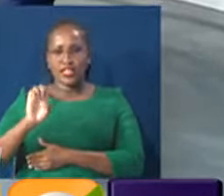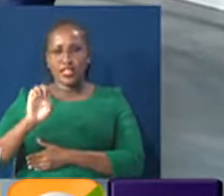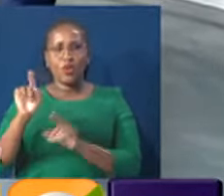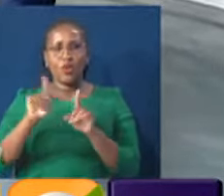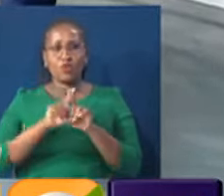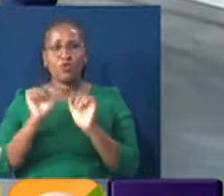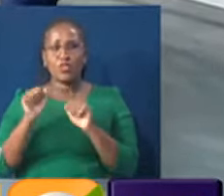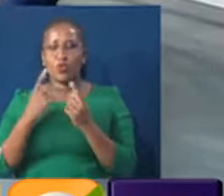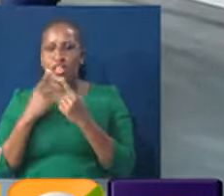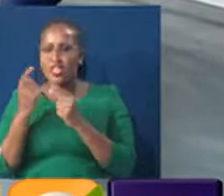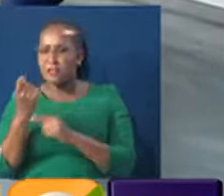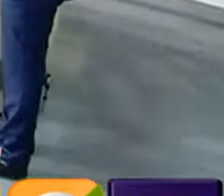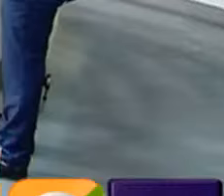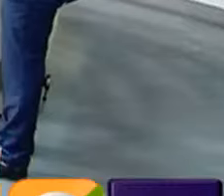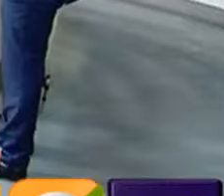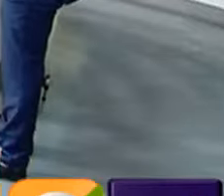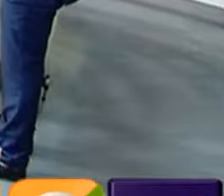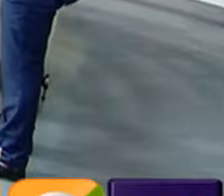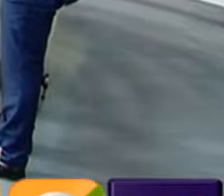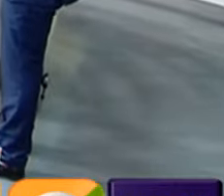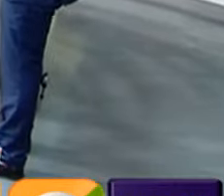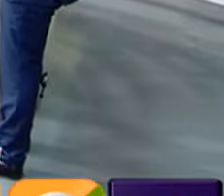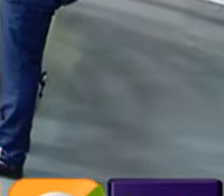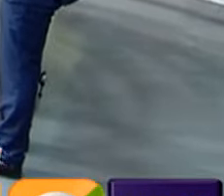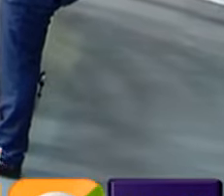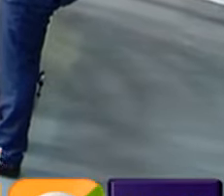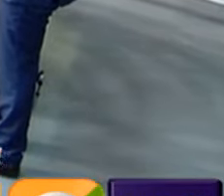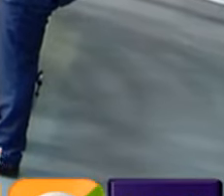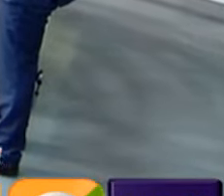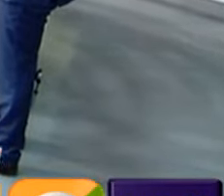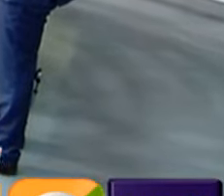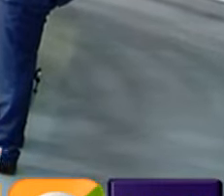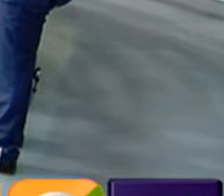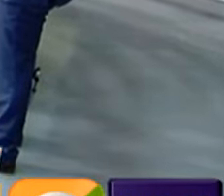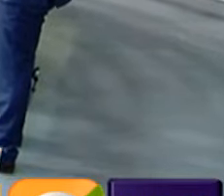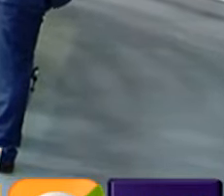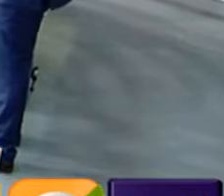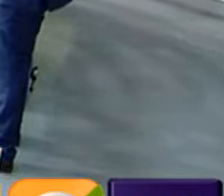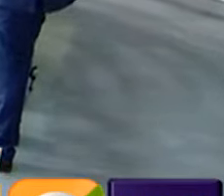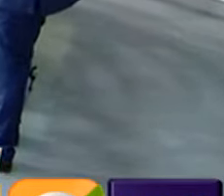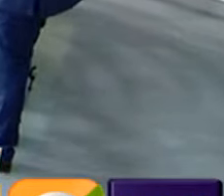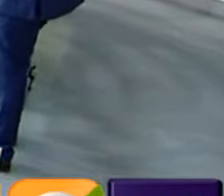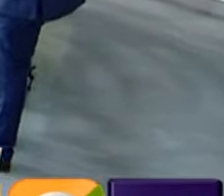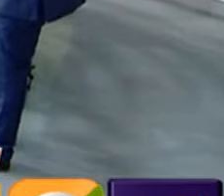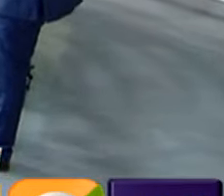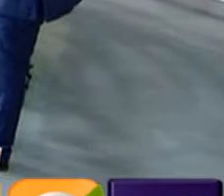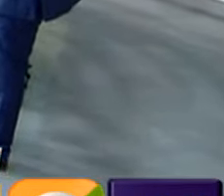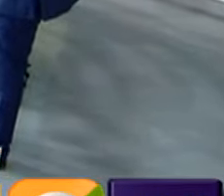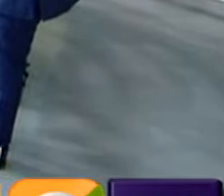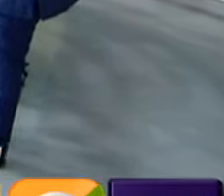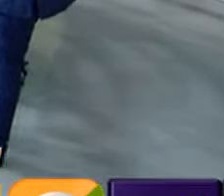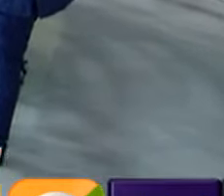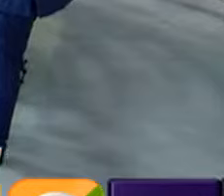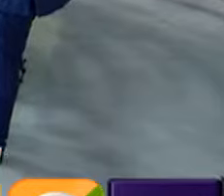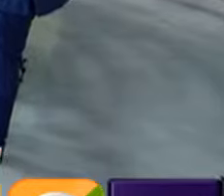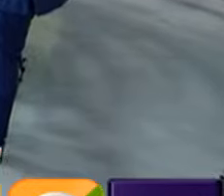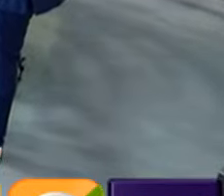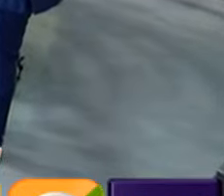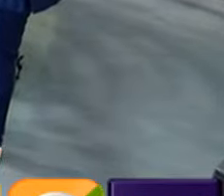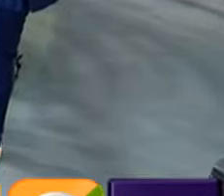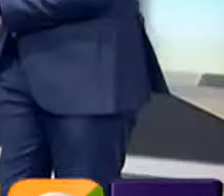dakika chache tu kuweza kutueleza maneno kwa misingi ambayo mliingia serikalini na nafikiri mmehudumu sasa miezi kama 10